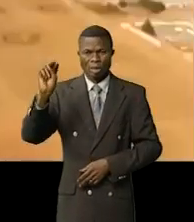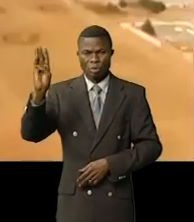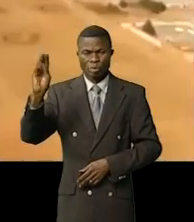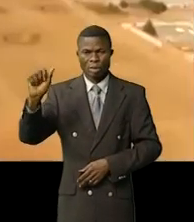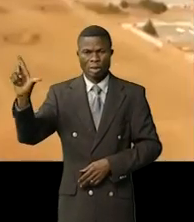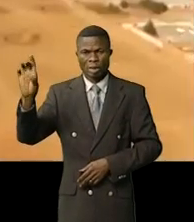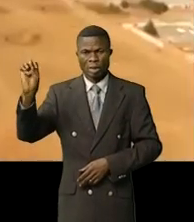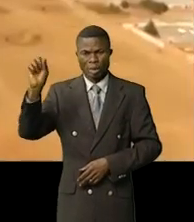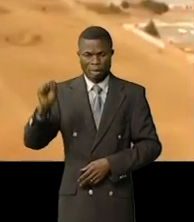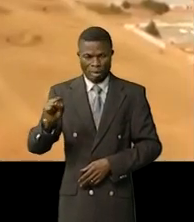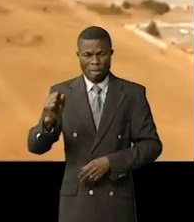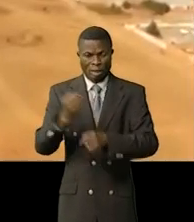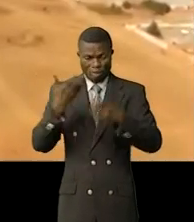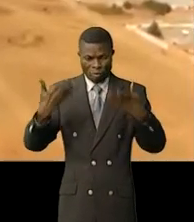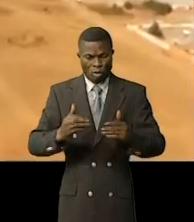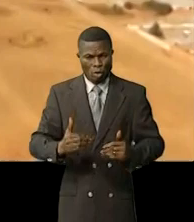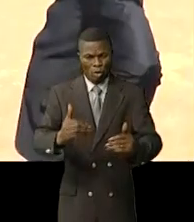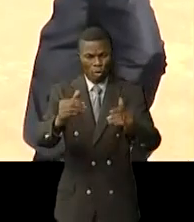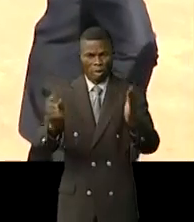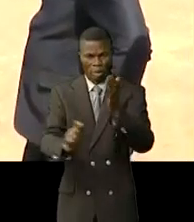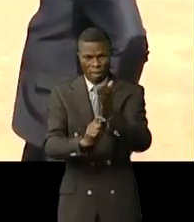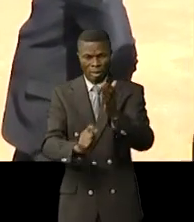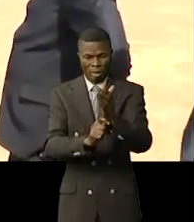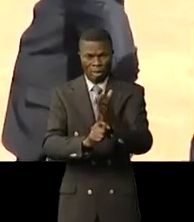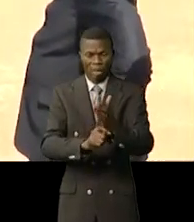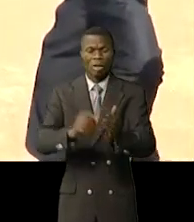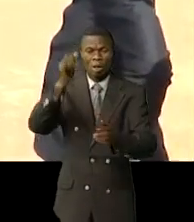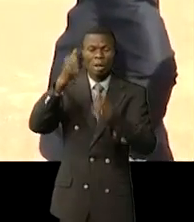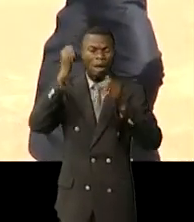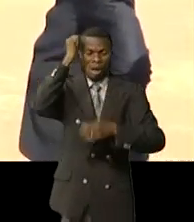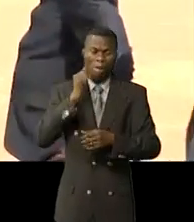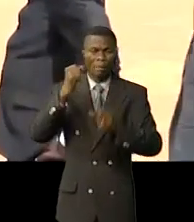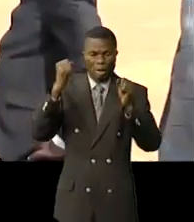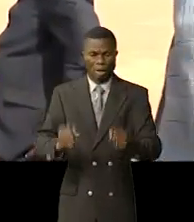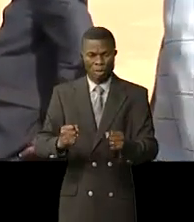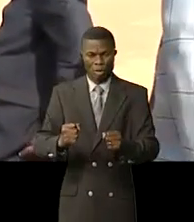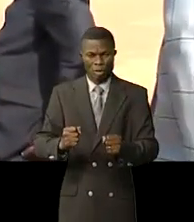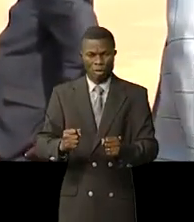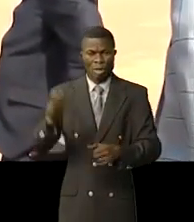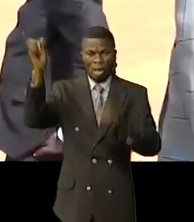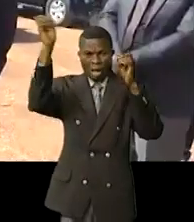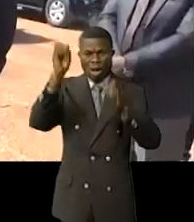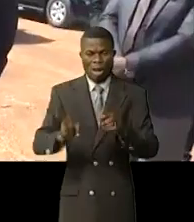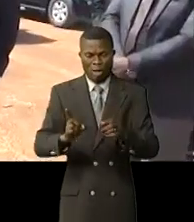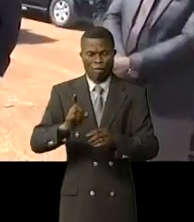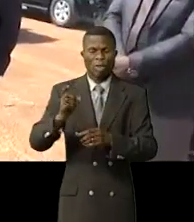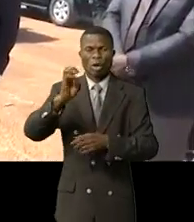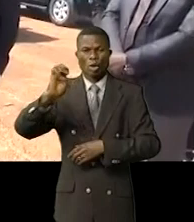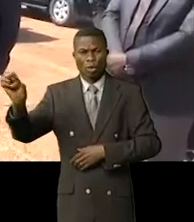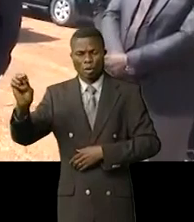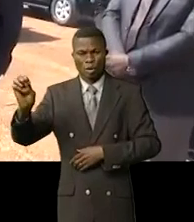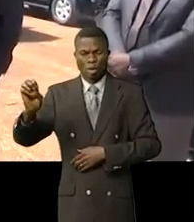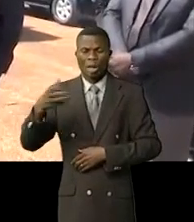terminés, constituera le prolongement technique de 7 ports maritimes internationaux de l'Afrique australe où transite le